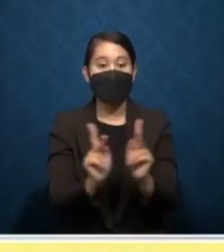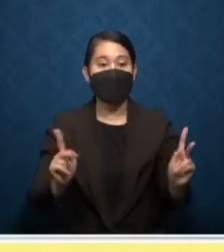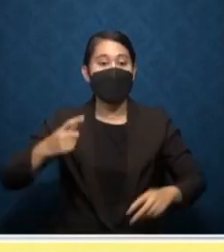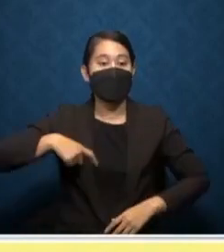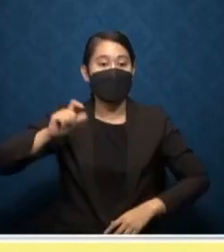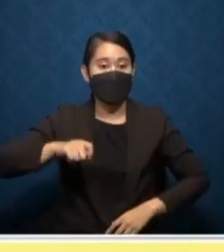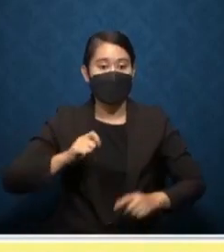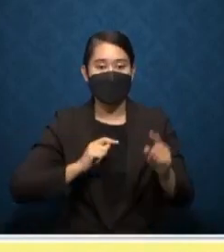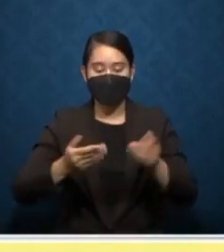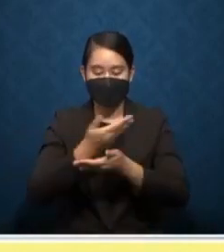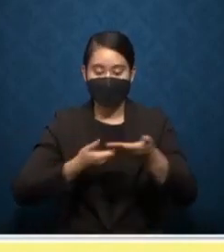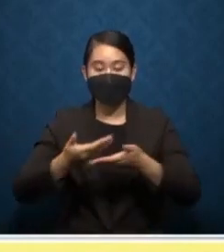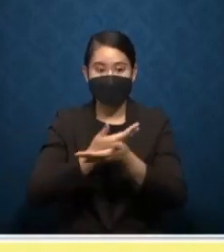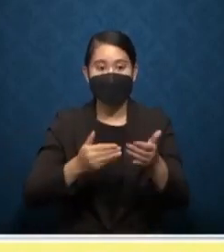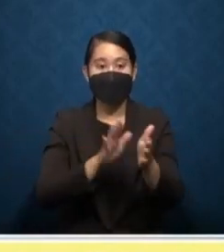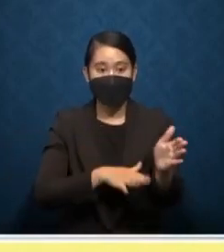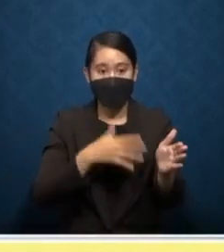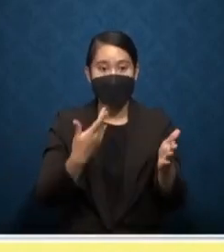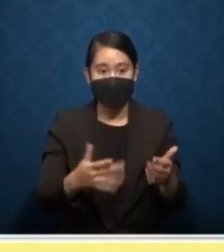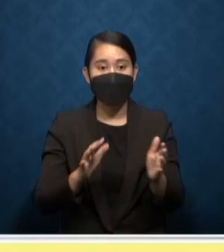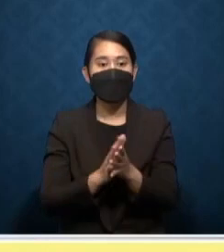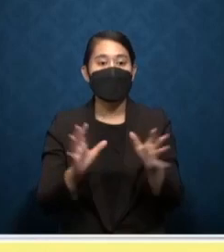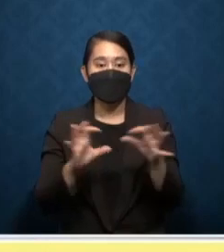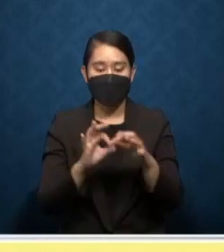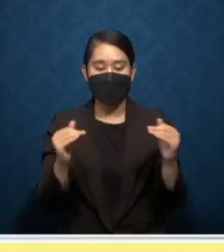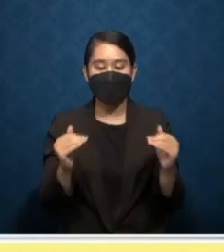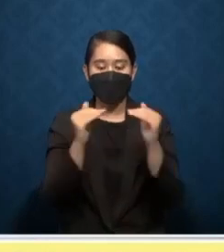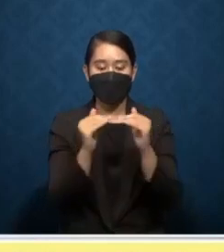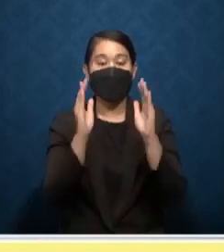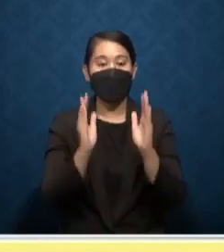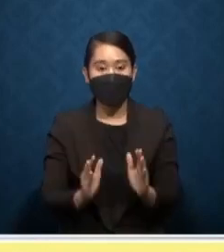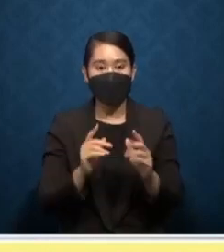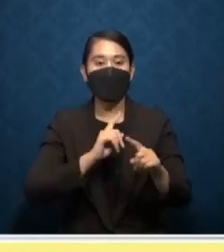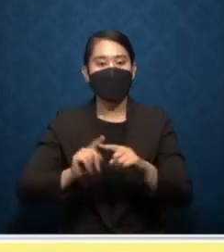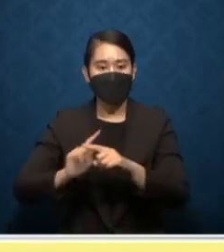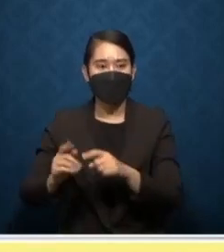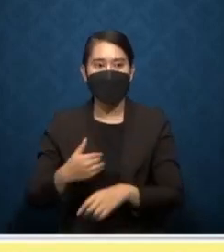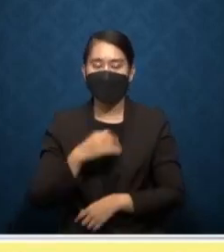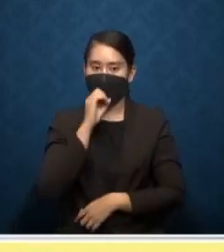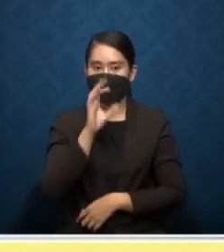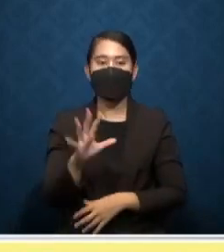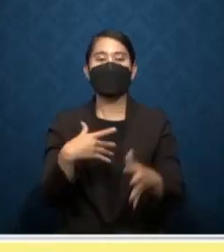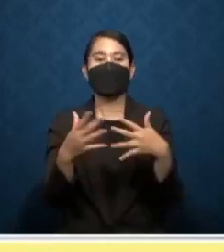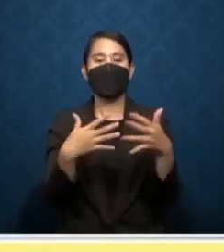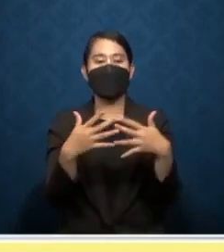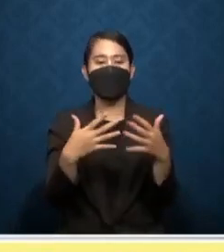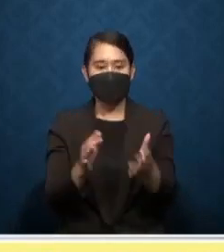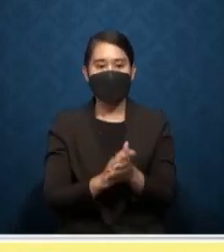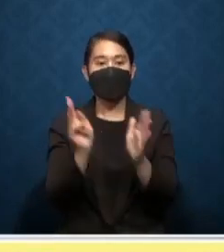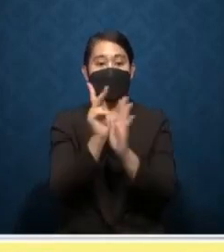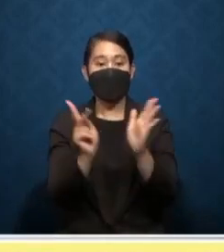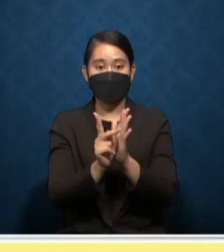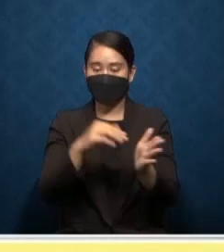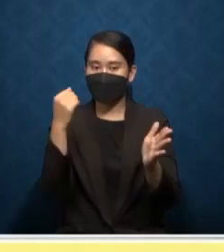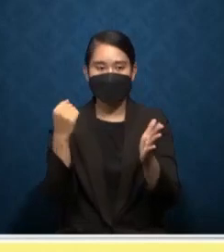กิจจกาพิจนาตั้งนานแล้5.อกว่า5.ัเป็เรื่องของสิทธิ มนุษยโชนบ้าง5.บ้5. ผมกบอก5. ไม่เปไร5. เอาให้ออกมา5. ให้